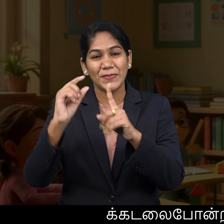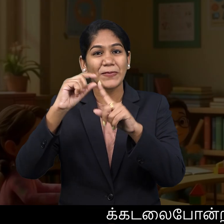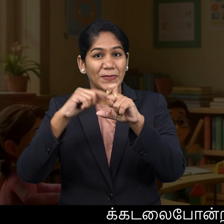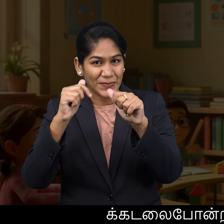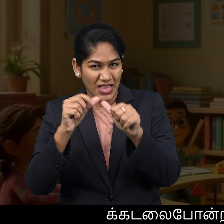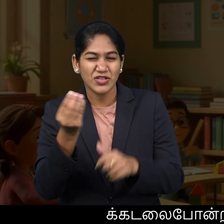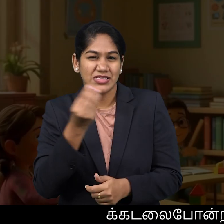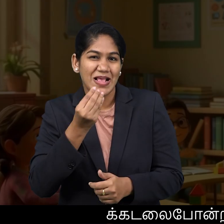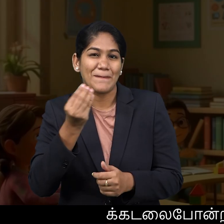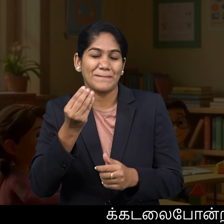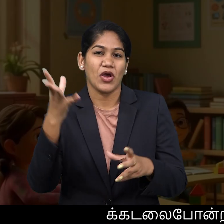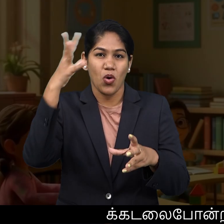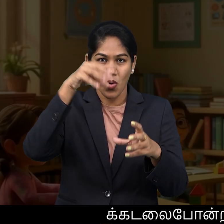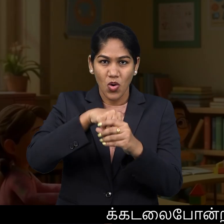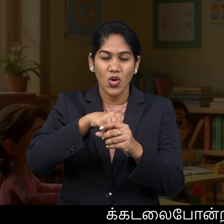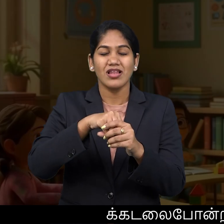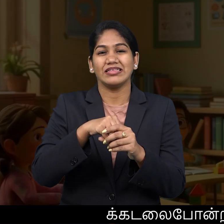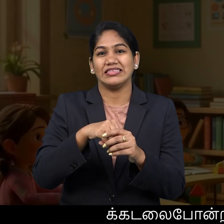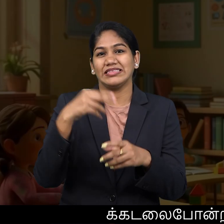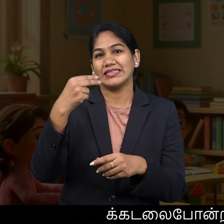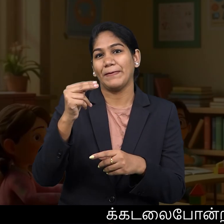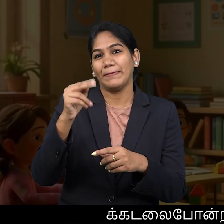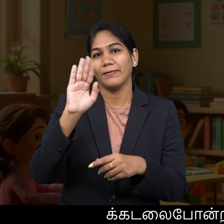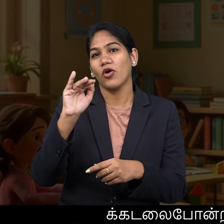போன்றவை சில பருப்பு வகைகள்.